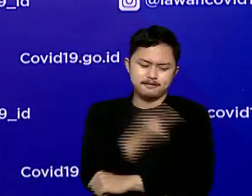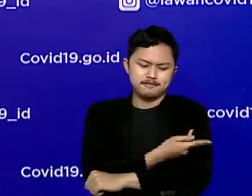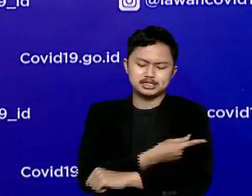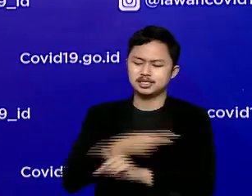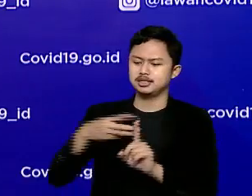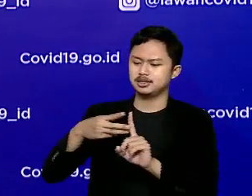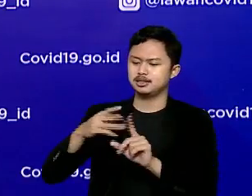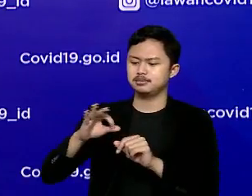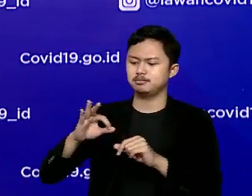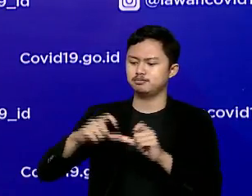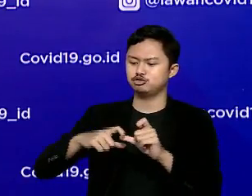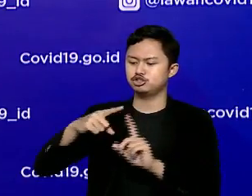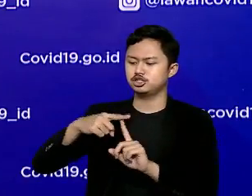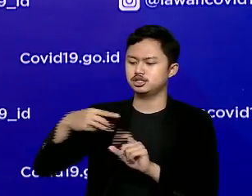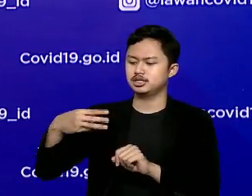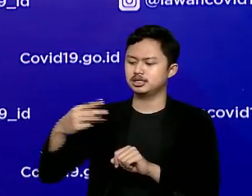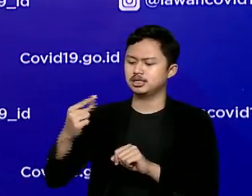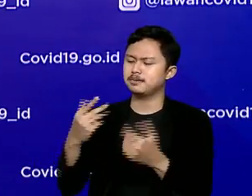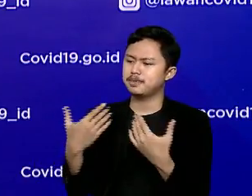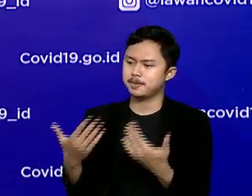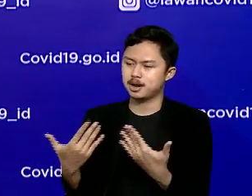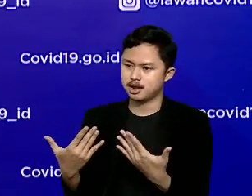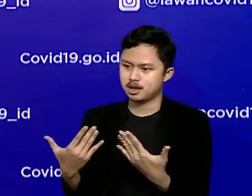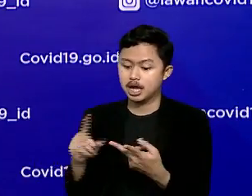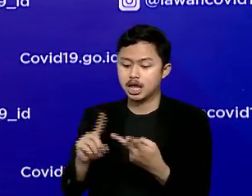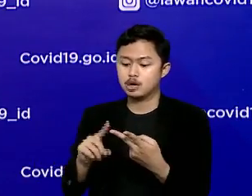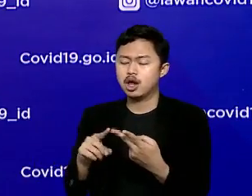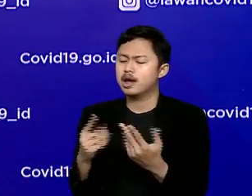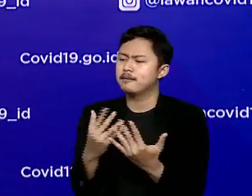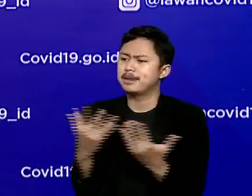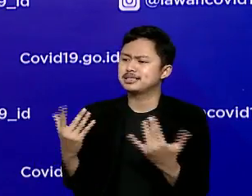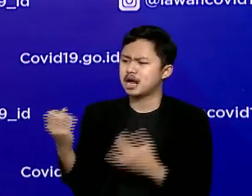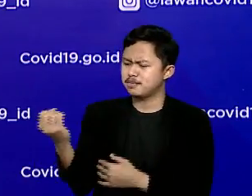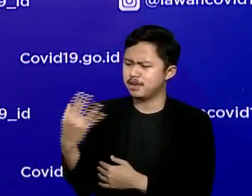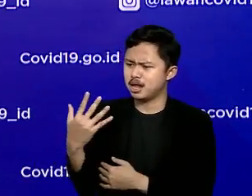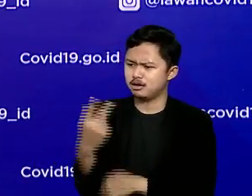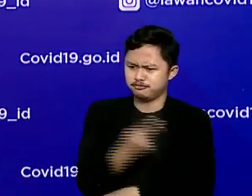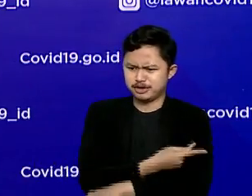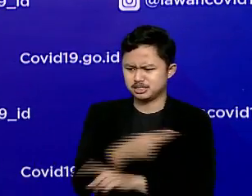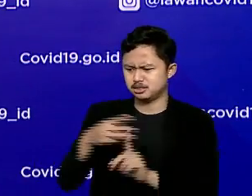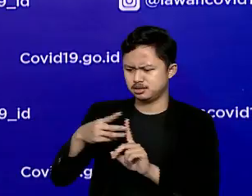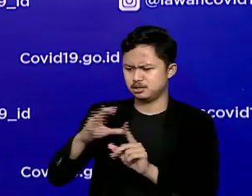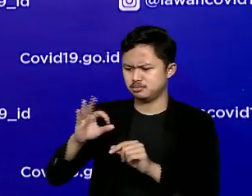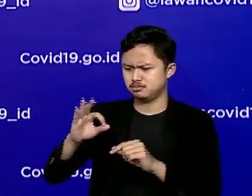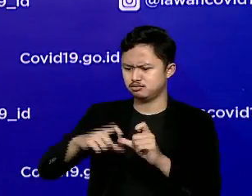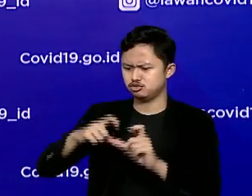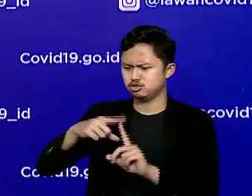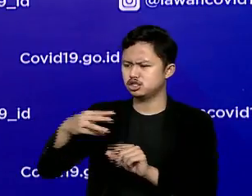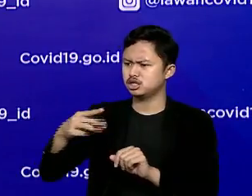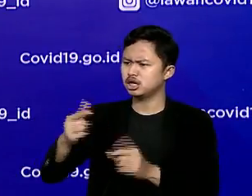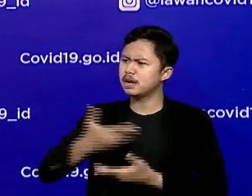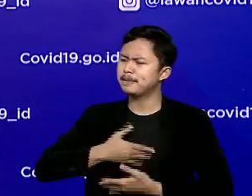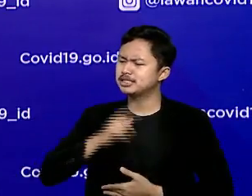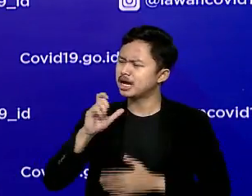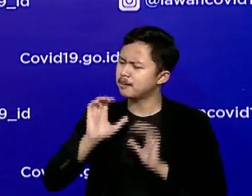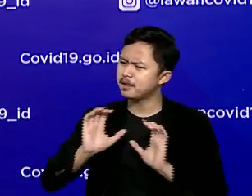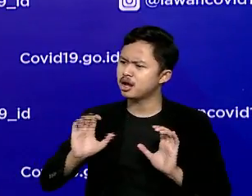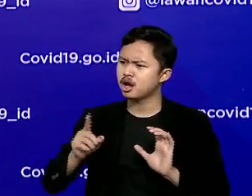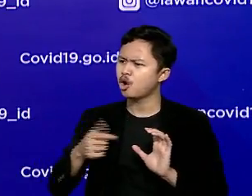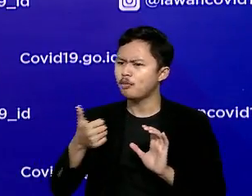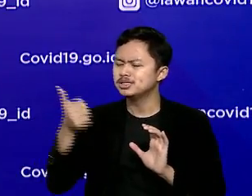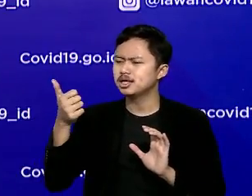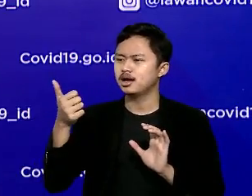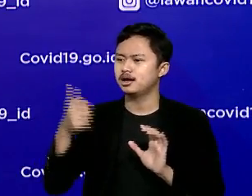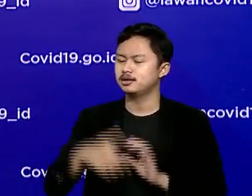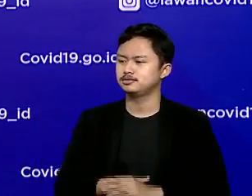booster seperti apa? Lalu beberapa masyarakat mengaku sudah mendapatkan vaksin booster dengan berbagai cara. Mengapa hal ini